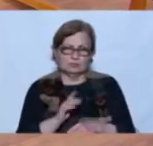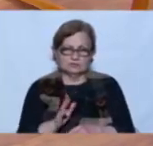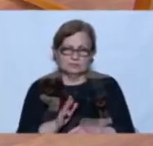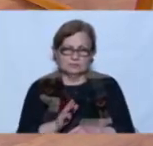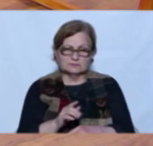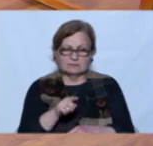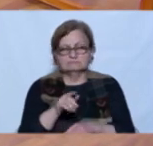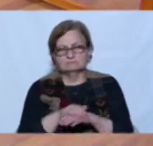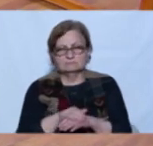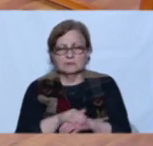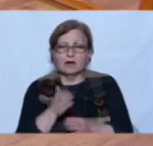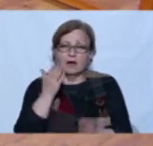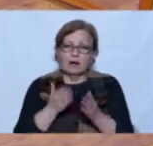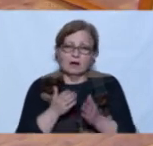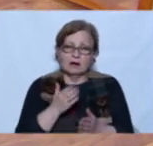ან